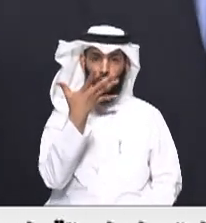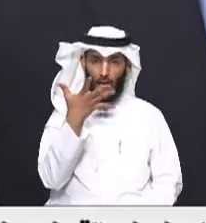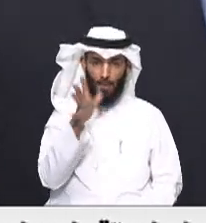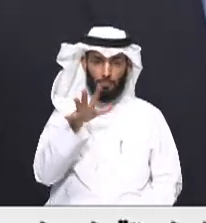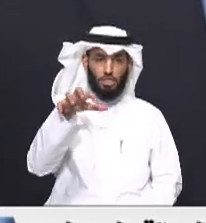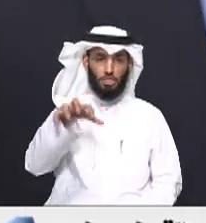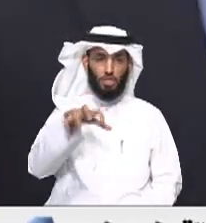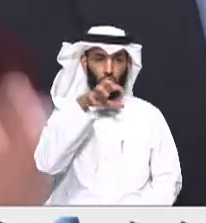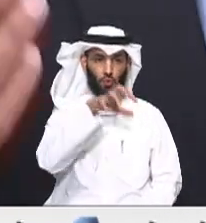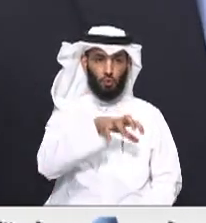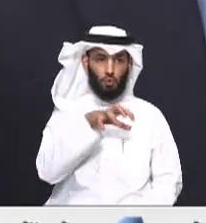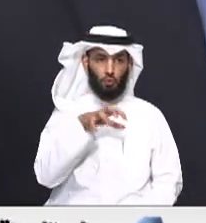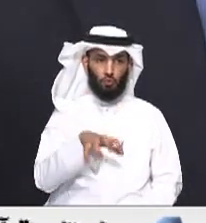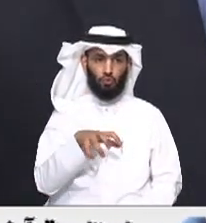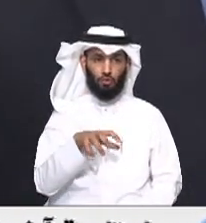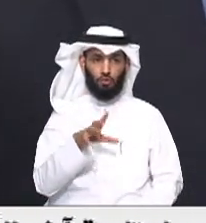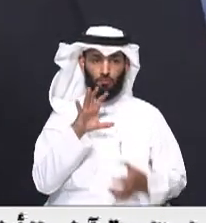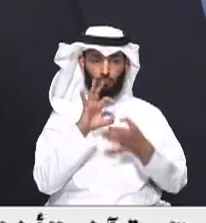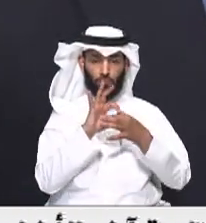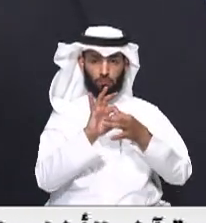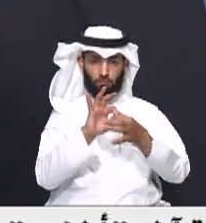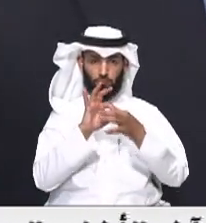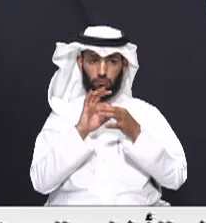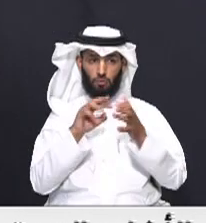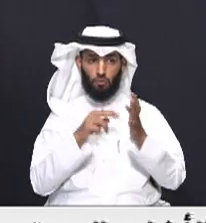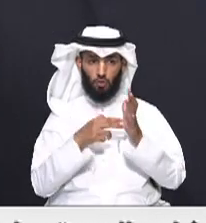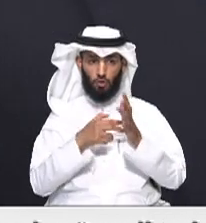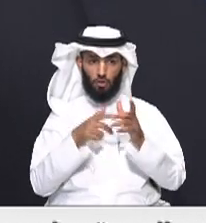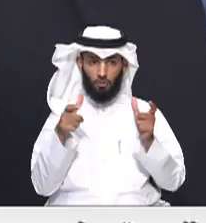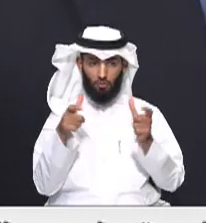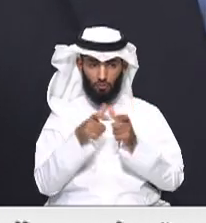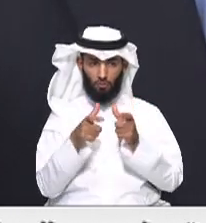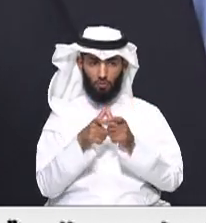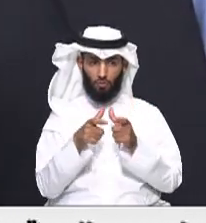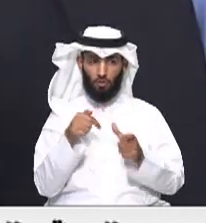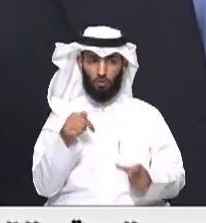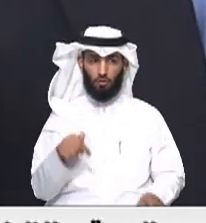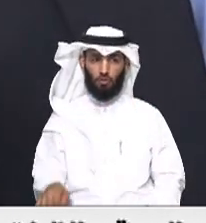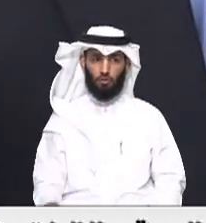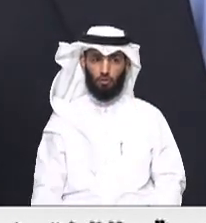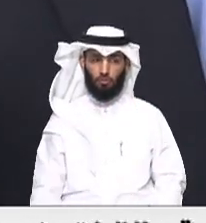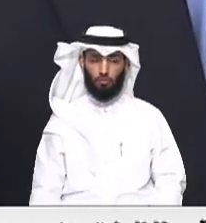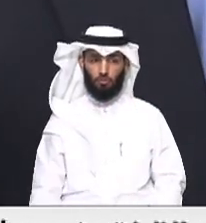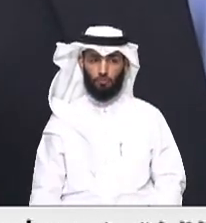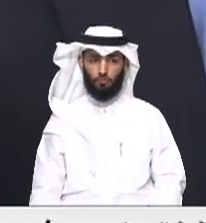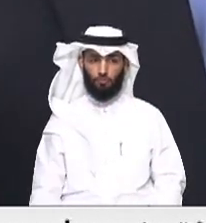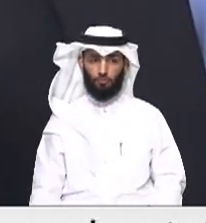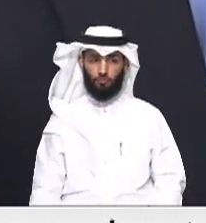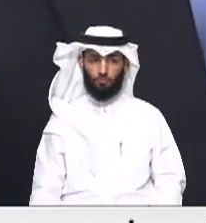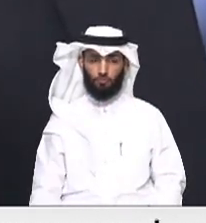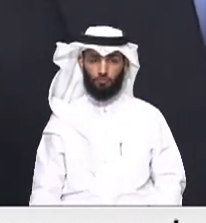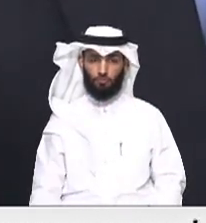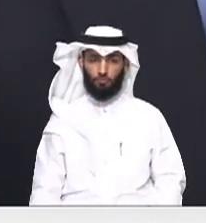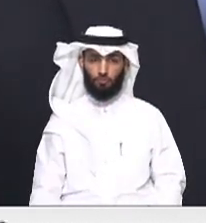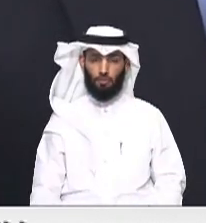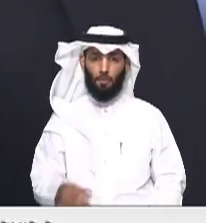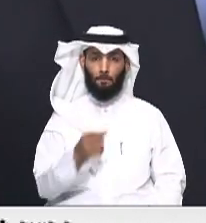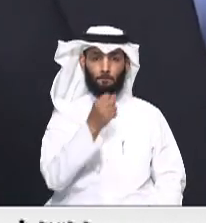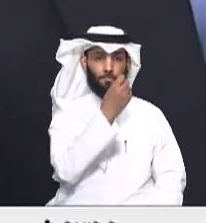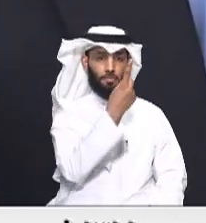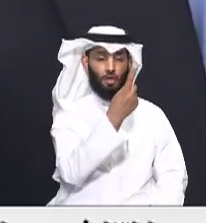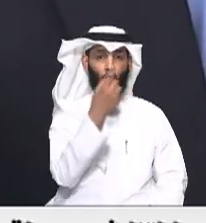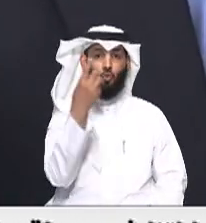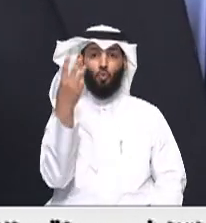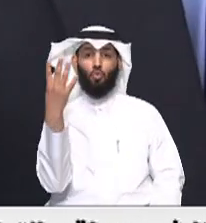المنظومة التي من خلفنا في تلك القاعة تعقد الآن الكلمات وتتوالى، وتحولت إلى